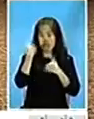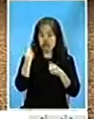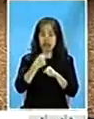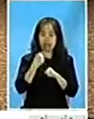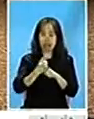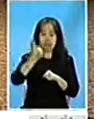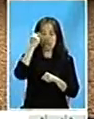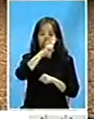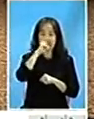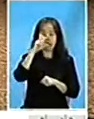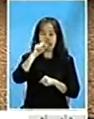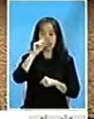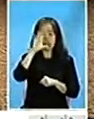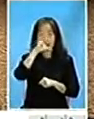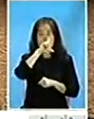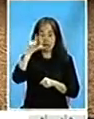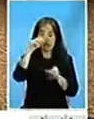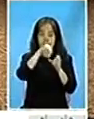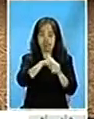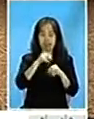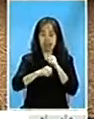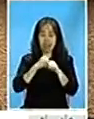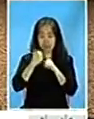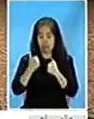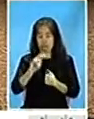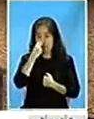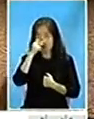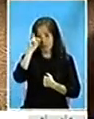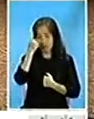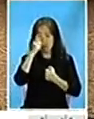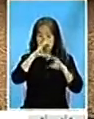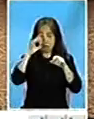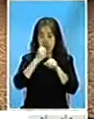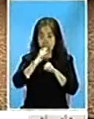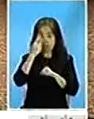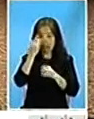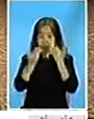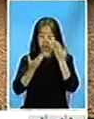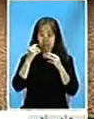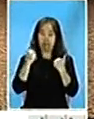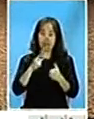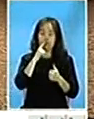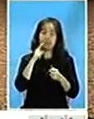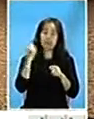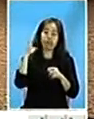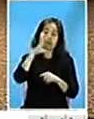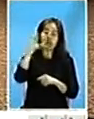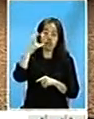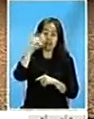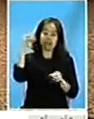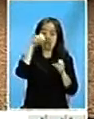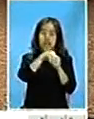มาได้225ล้านปีนี้ดิฉันก็เฝ้าดูว่ารัฐบาลจะทำตามกฎหมายหรือไม่ปรากฏว่าก็จัดมาให้500ล้า